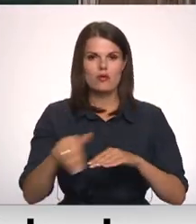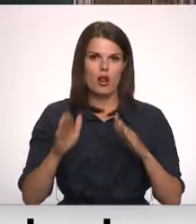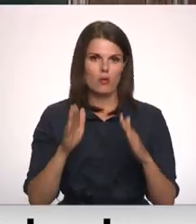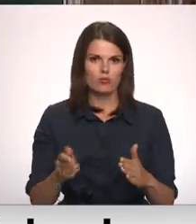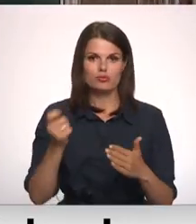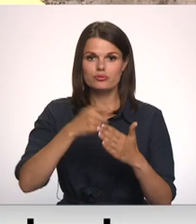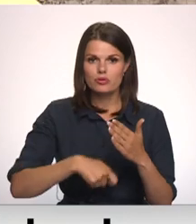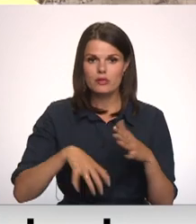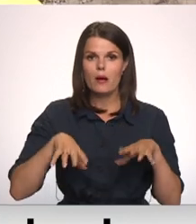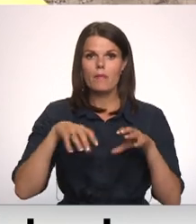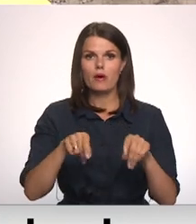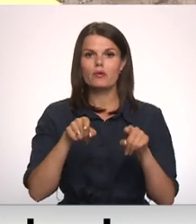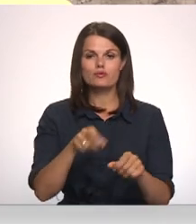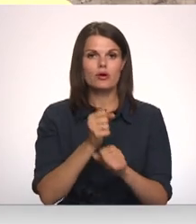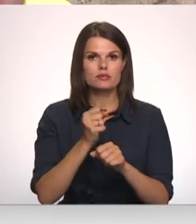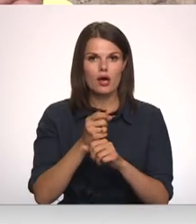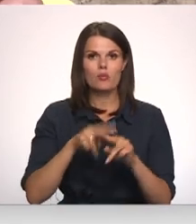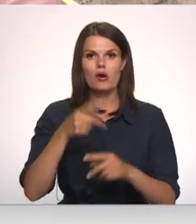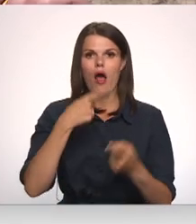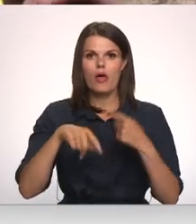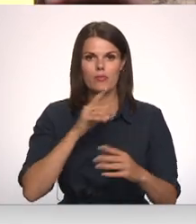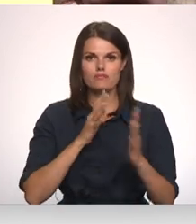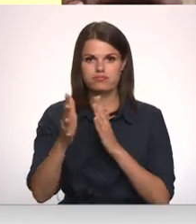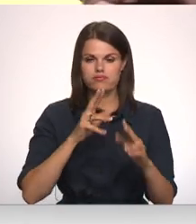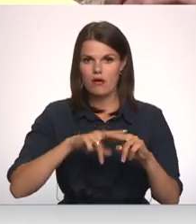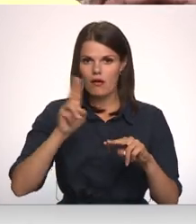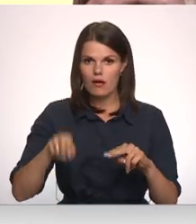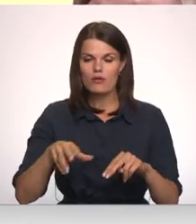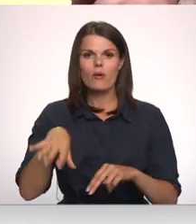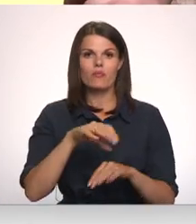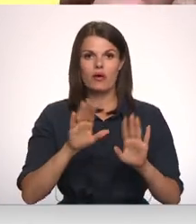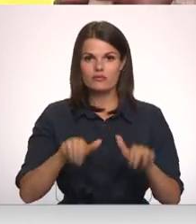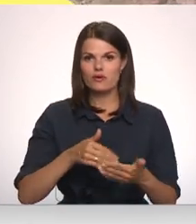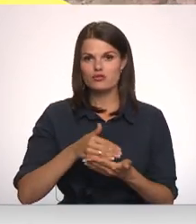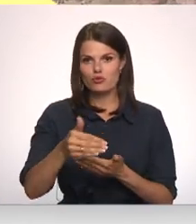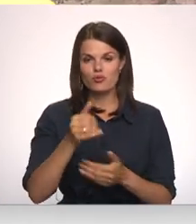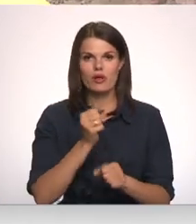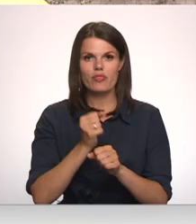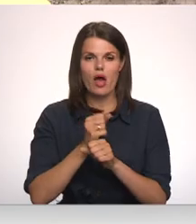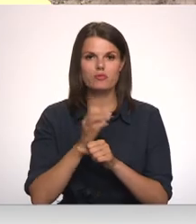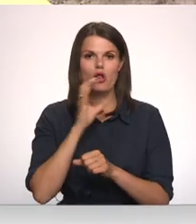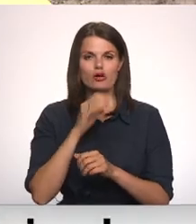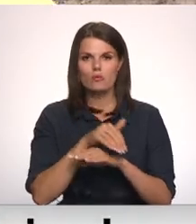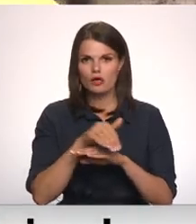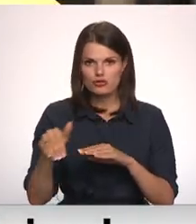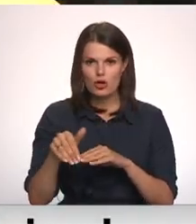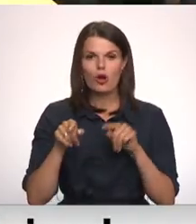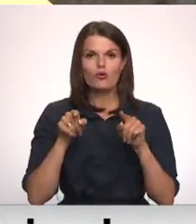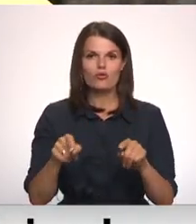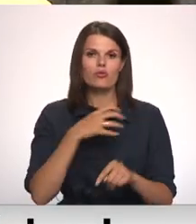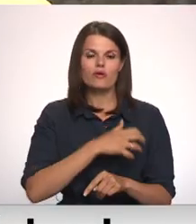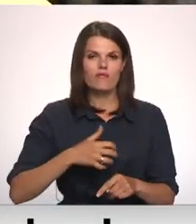šos darbus un atjaunojot satiksmi, mēs varēsim turpināt darbus Lāčplēša ielā, kur mums ir